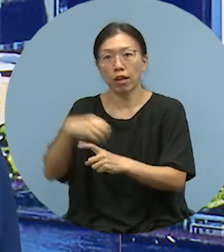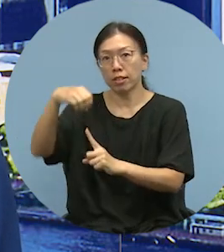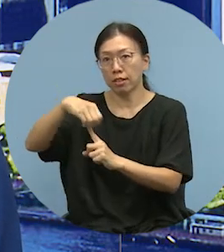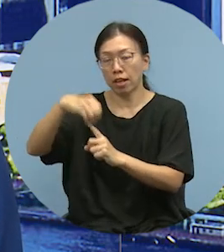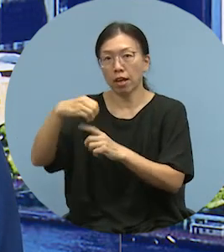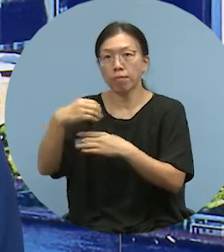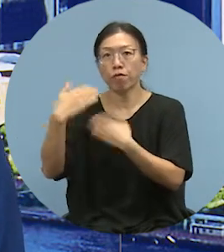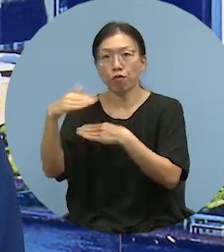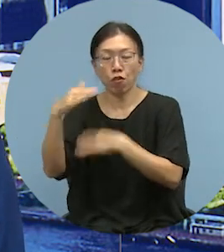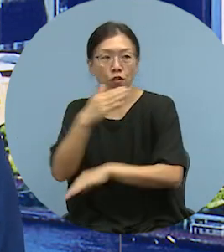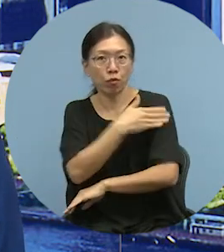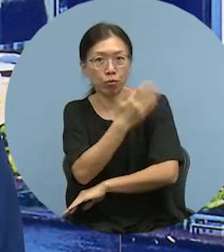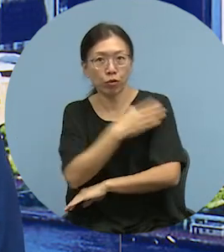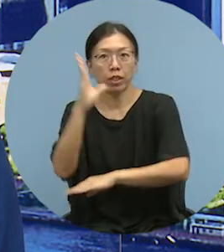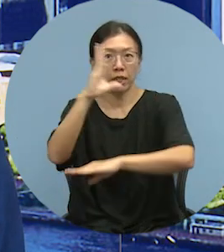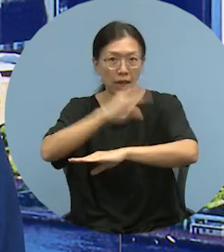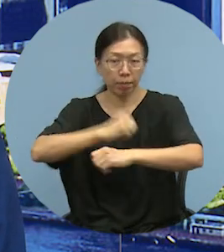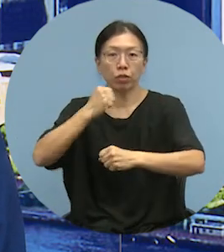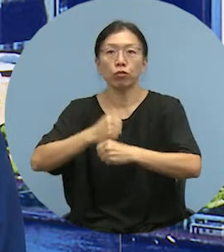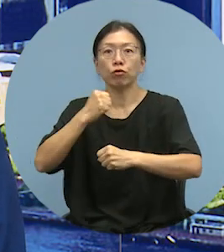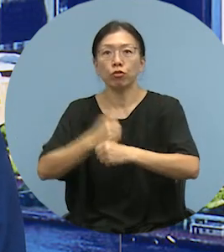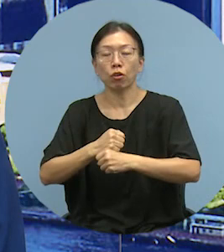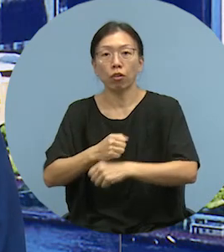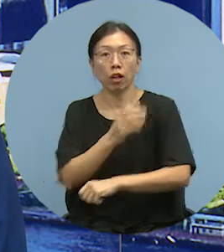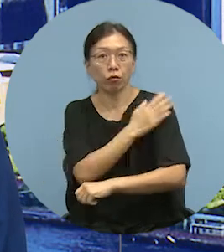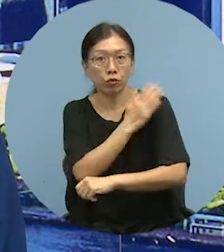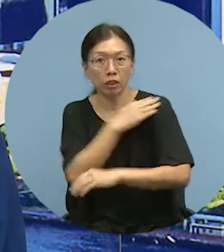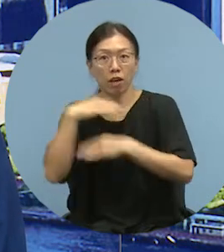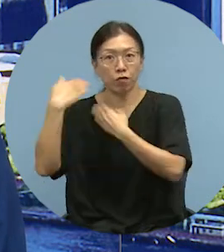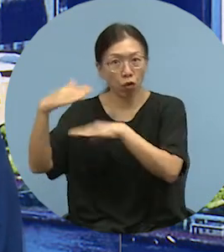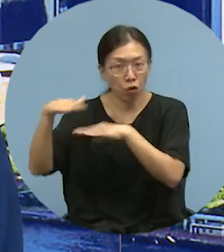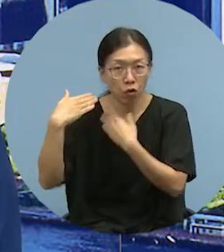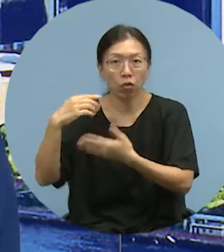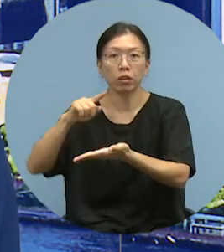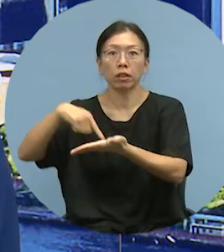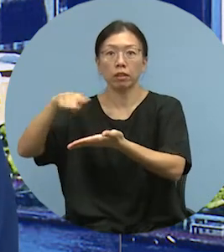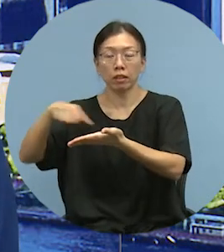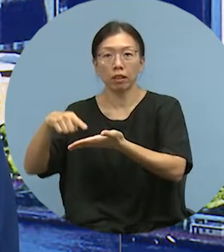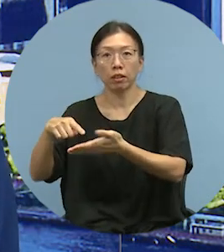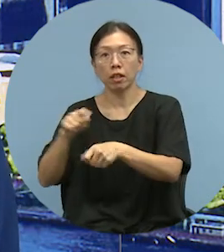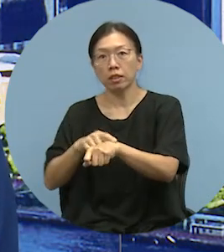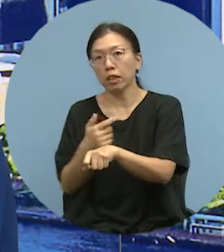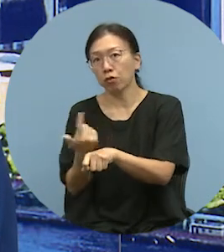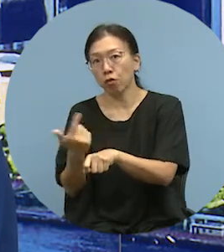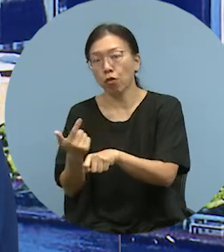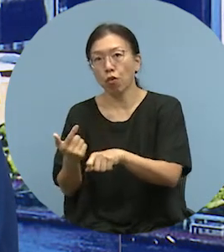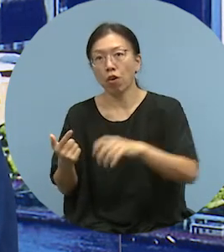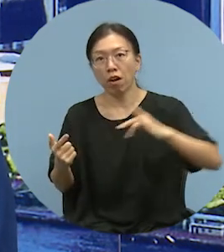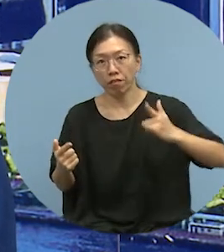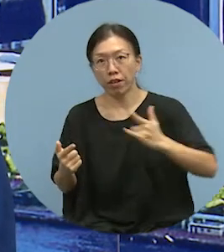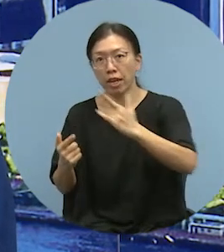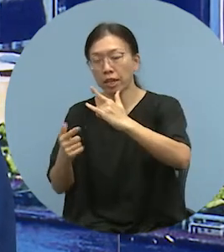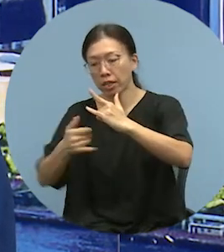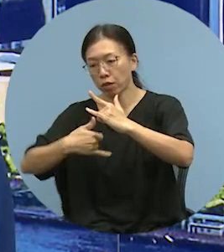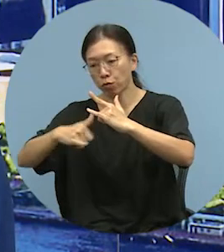咁啊翻夜班，咁工作就主要負責卸貨啦、check 貨啦，即大部分時間都喺個機底嗰度工